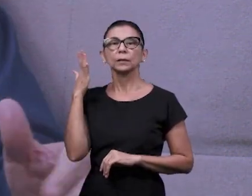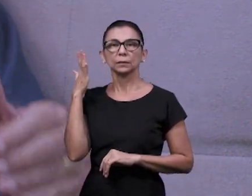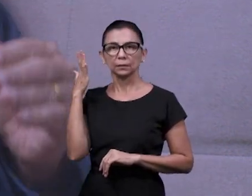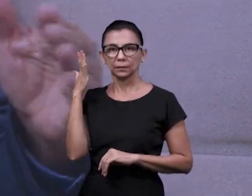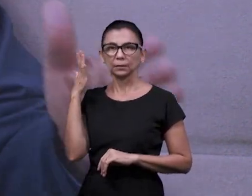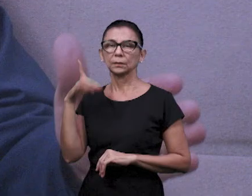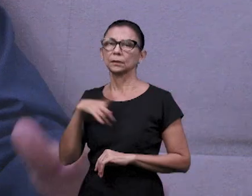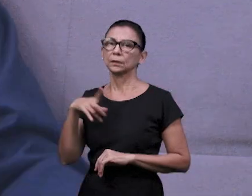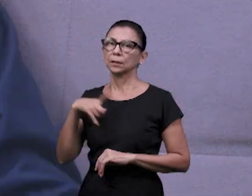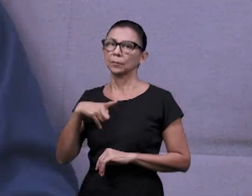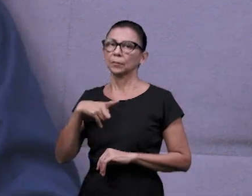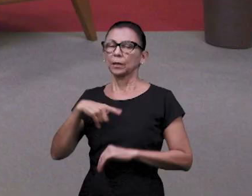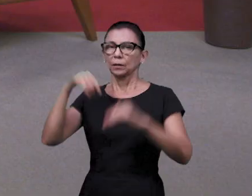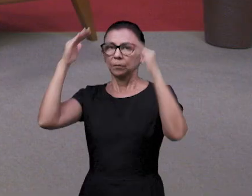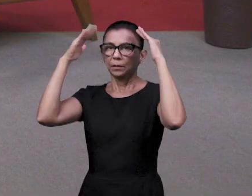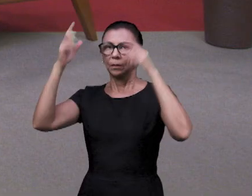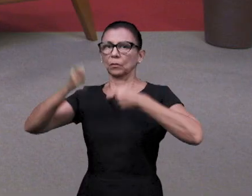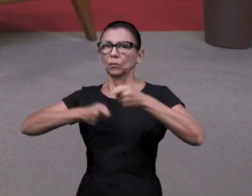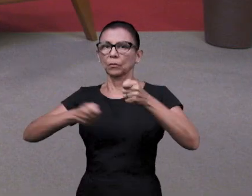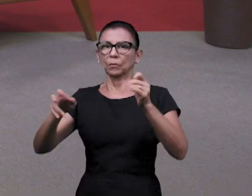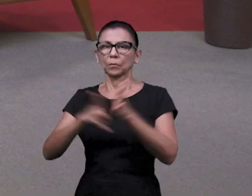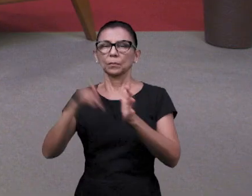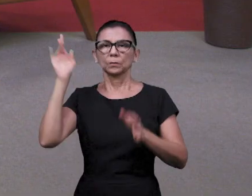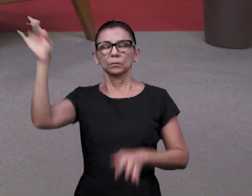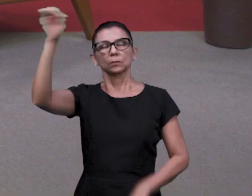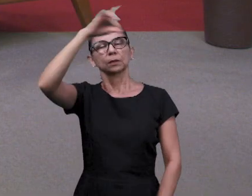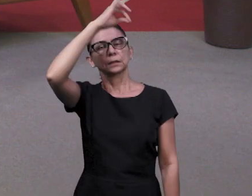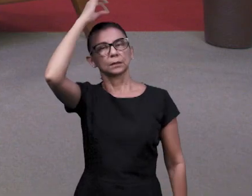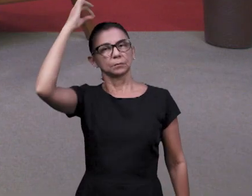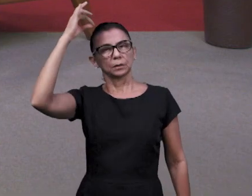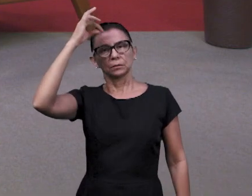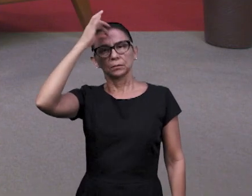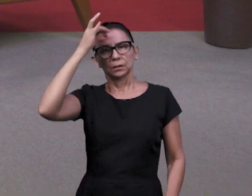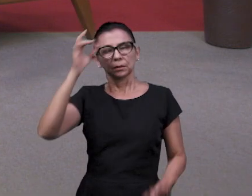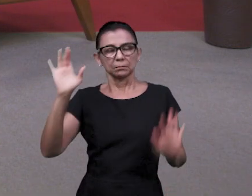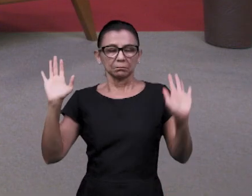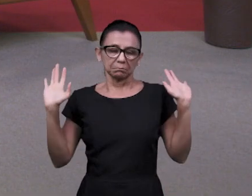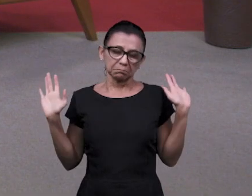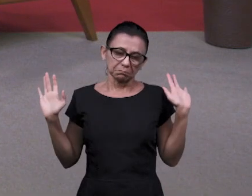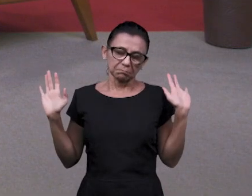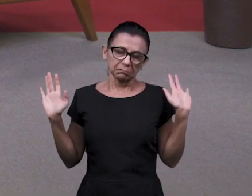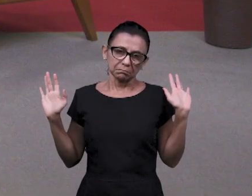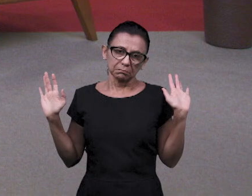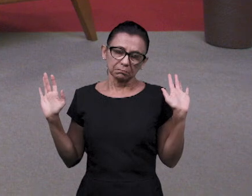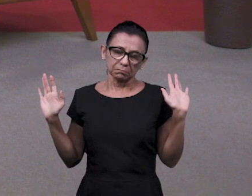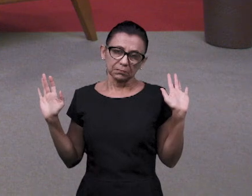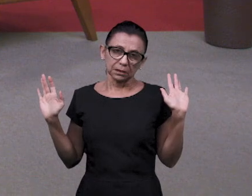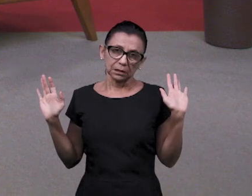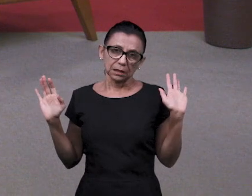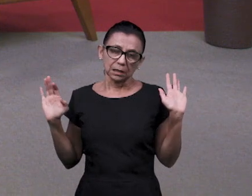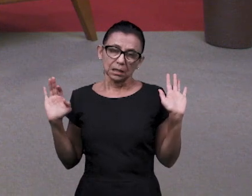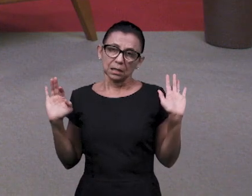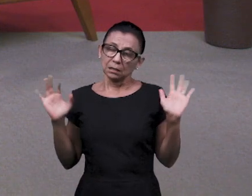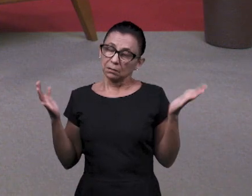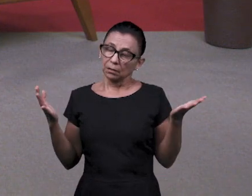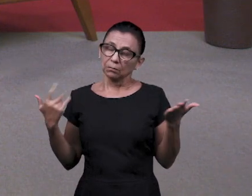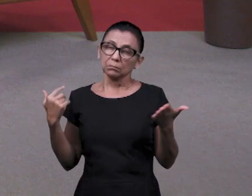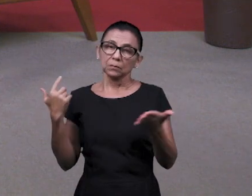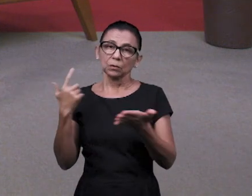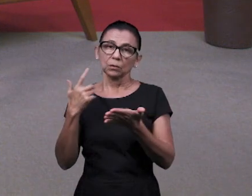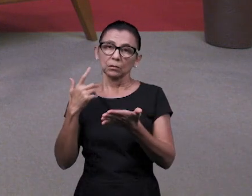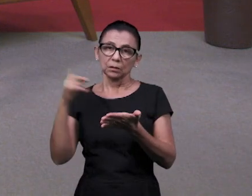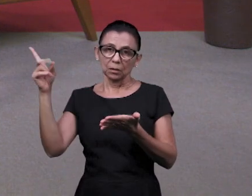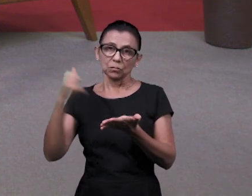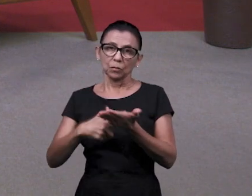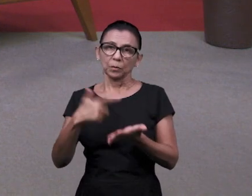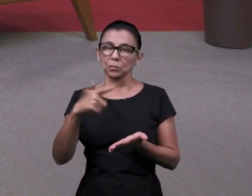gouvernement du Saint-Esprit. Au dehors de cela, Dieu n'a pas d'engagement en dehors de cela.